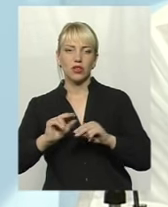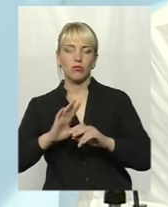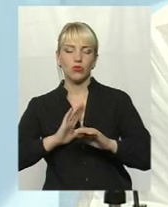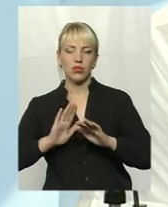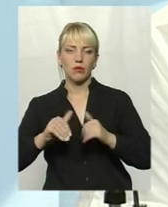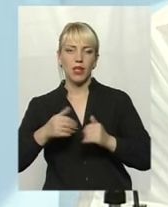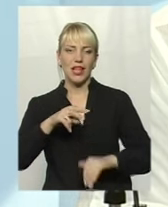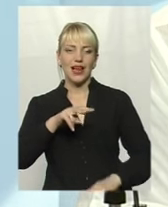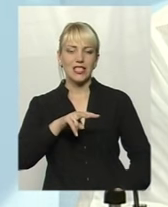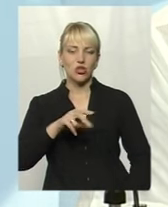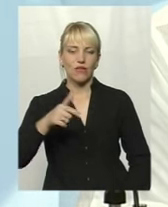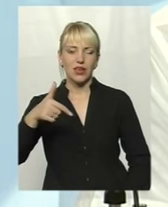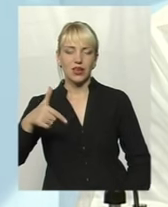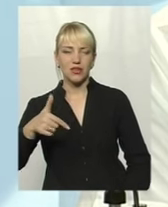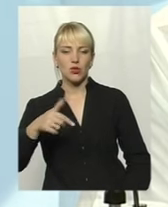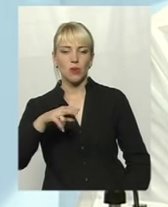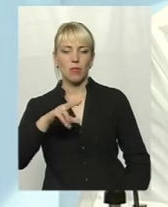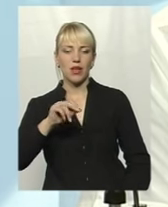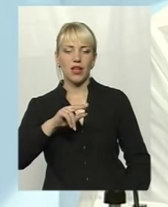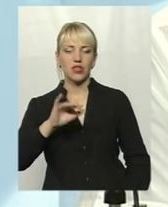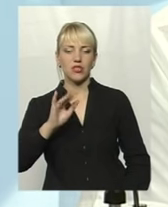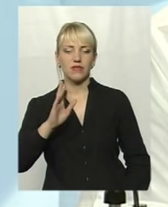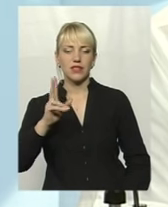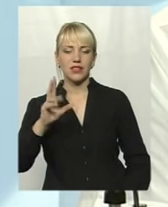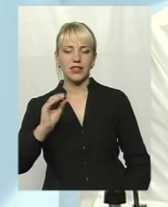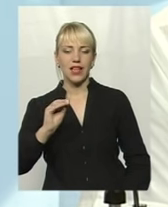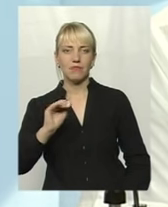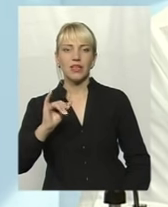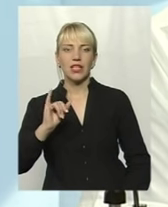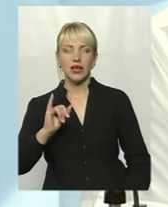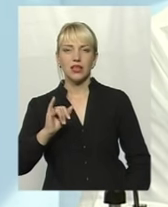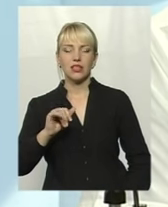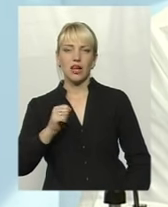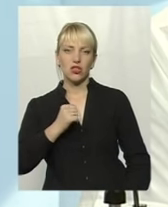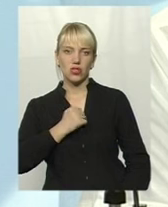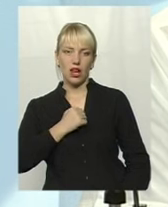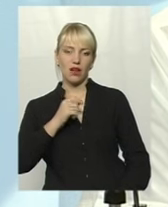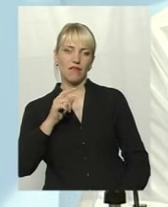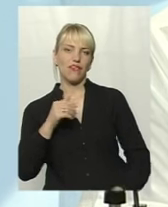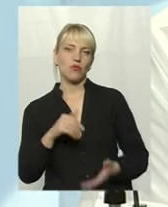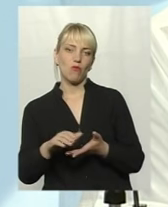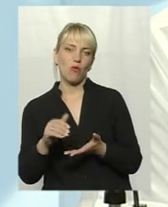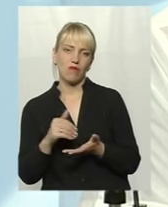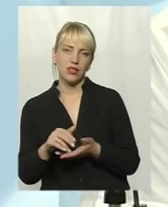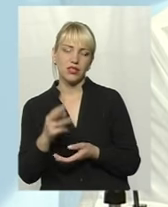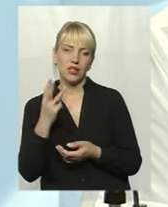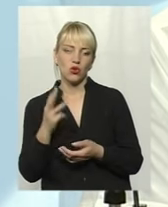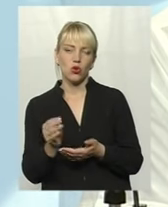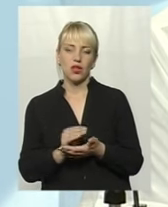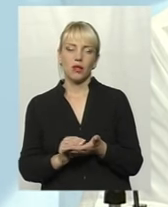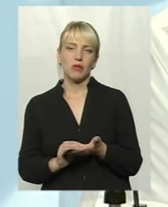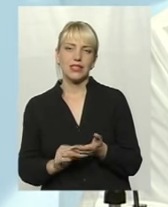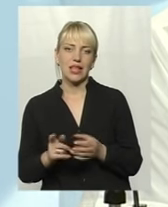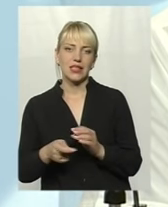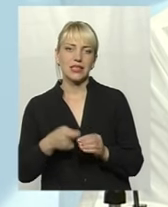Гринівці, Печівське та село Стушенці школа. Тобто, на жаль, відмовилися. І троє написали заяву, і вони,